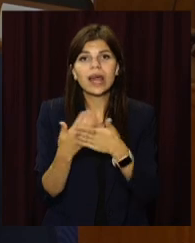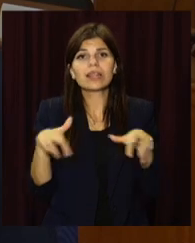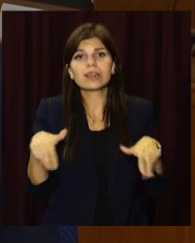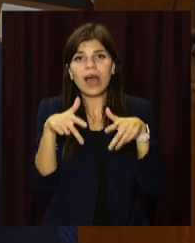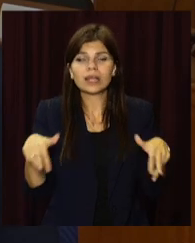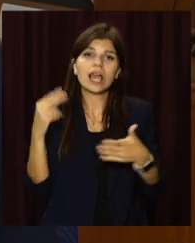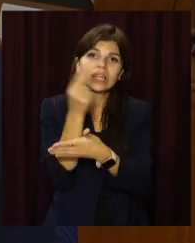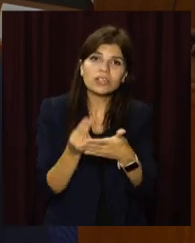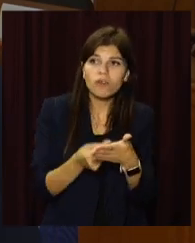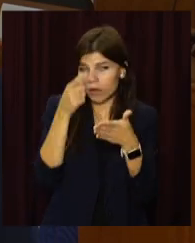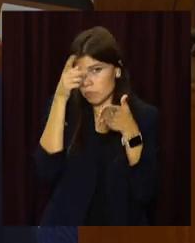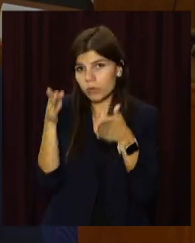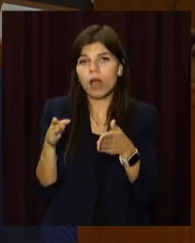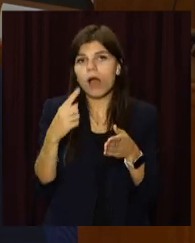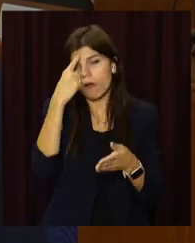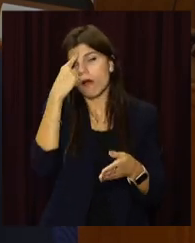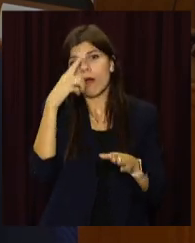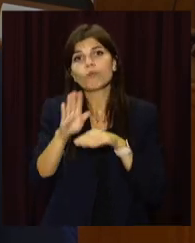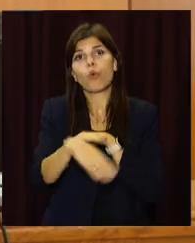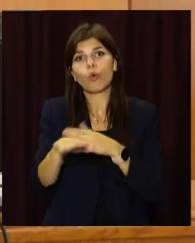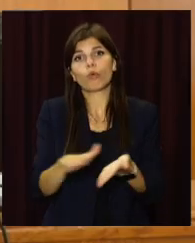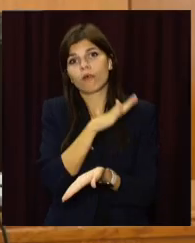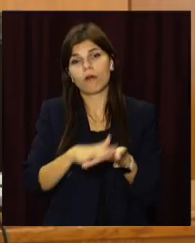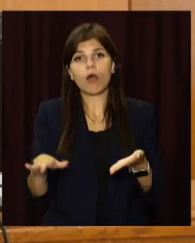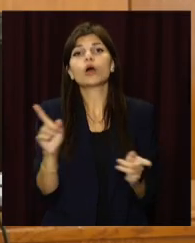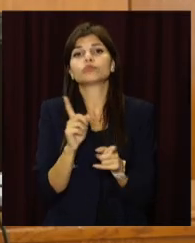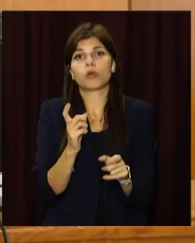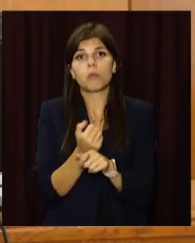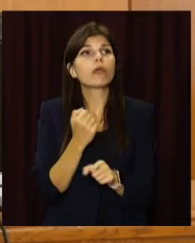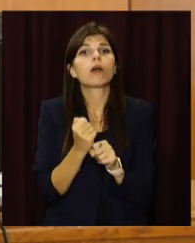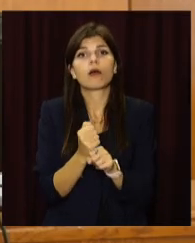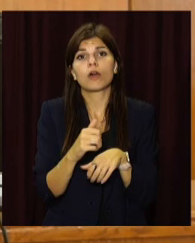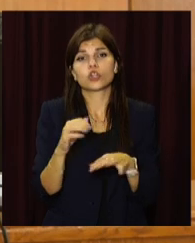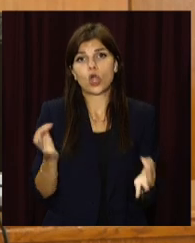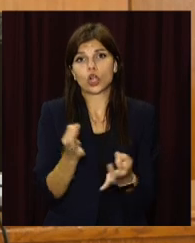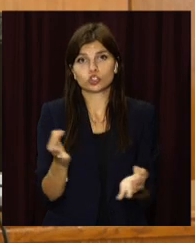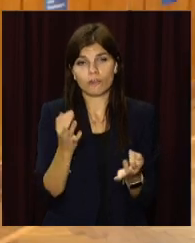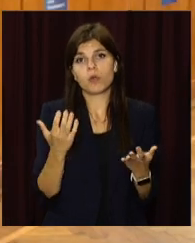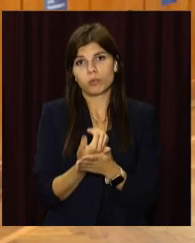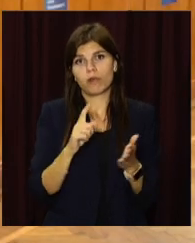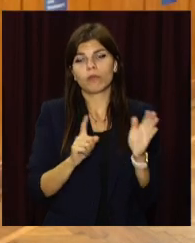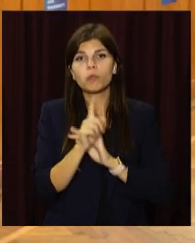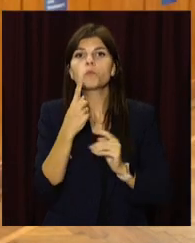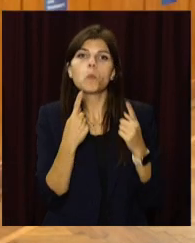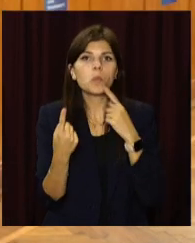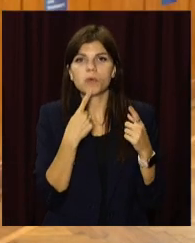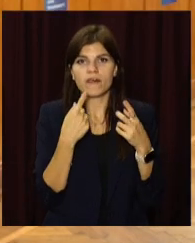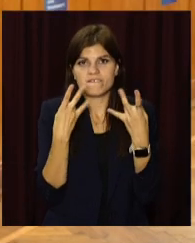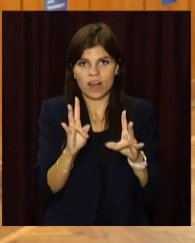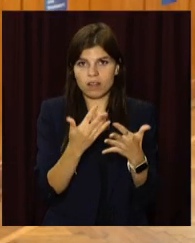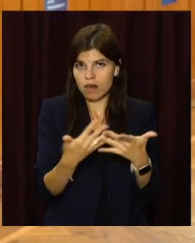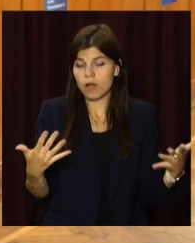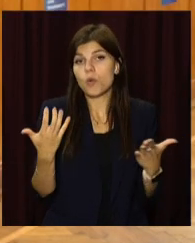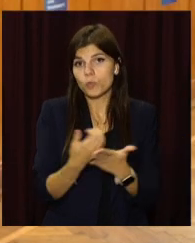рисування. Любое, що може заінтересувати дитину після школи. Погоджується з цим і місцева влада. У Павлоградському районі працює низка